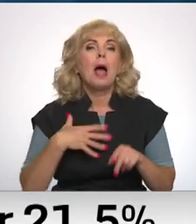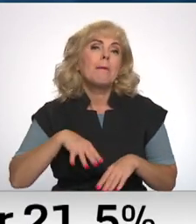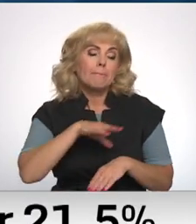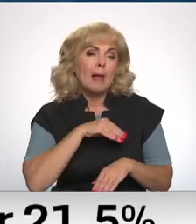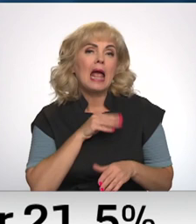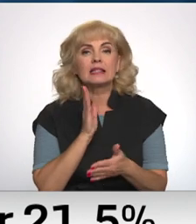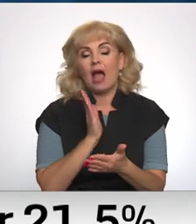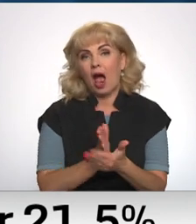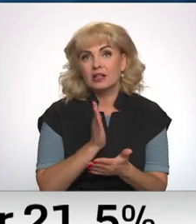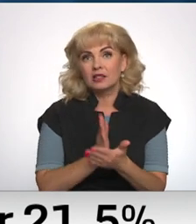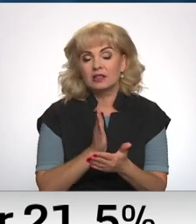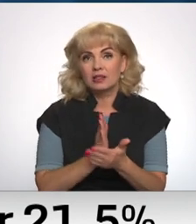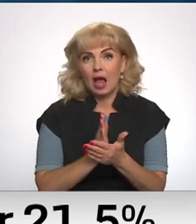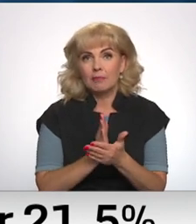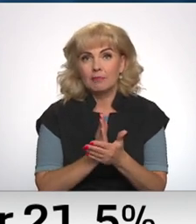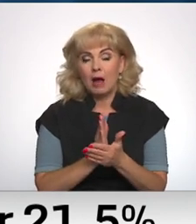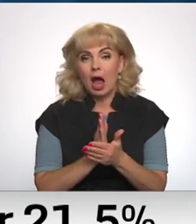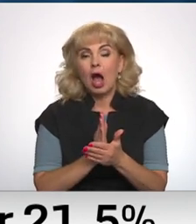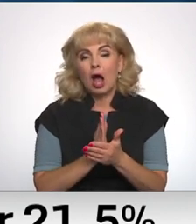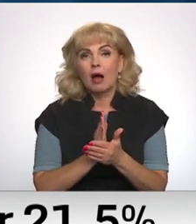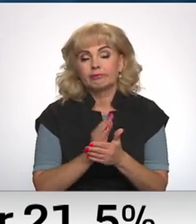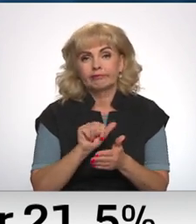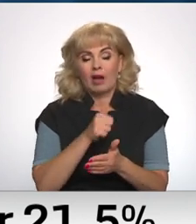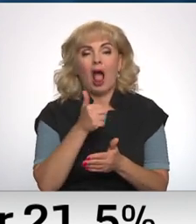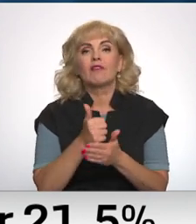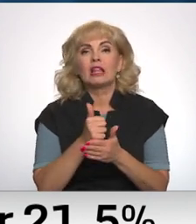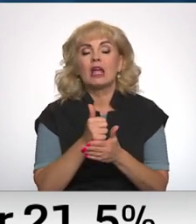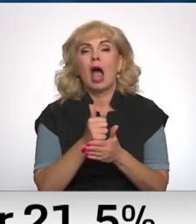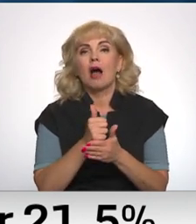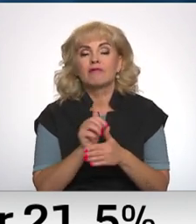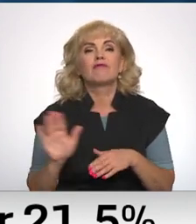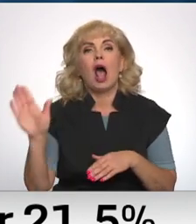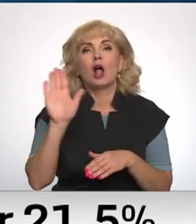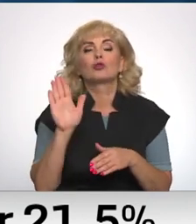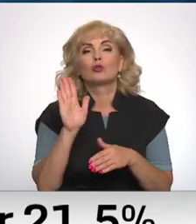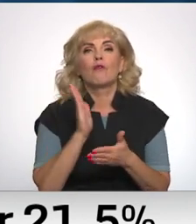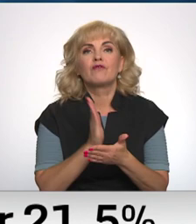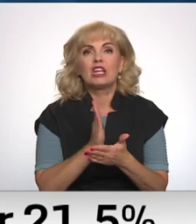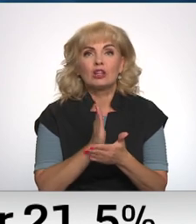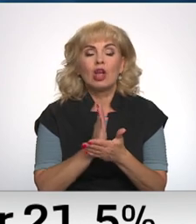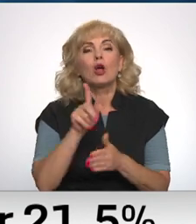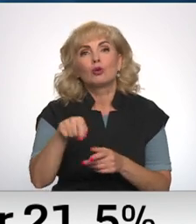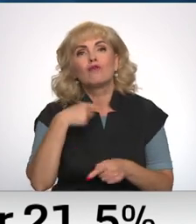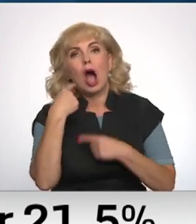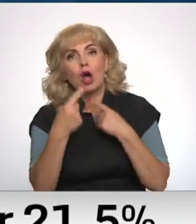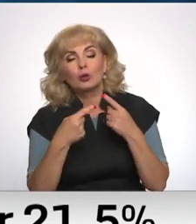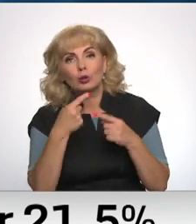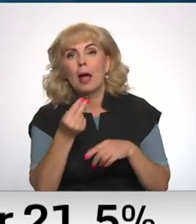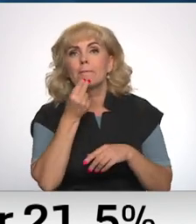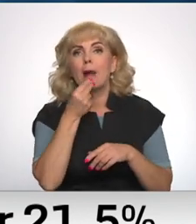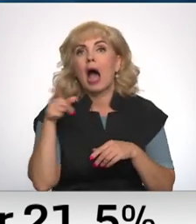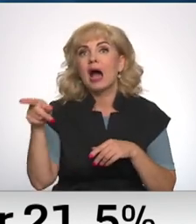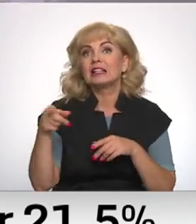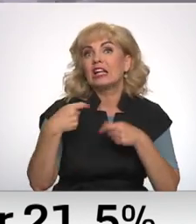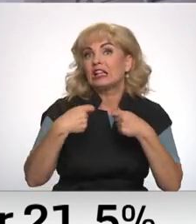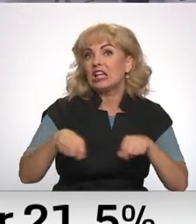esam top valstu vidu. Ja? Respektīvi, tur mēs varētu runāt un jautāt pārtikas